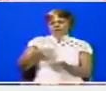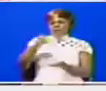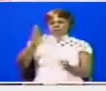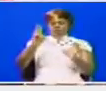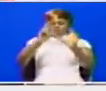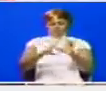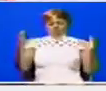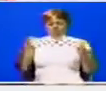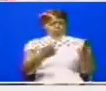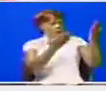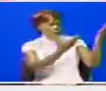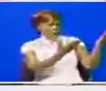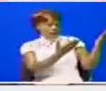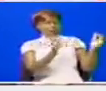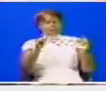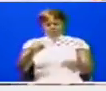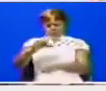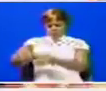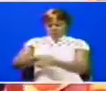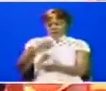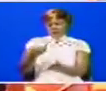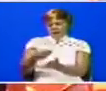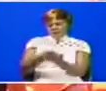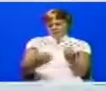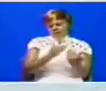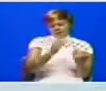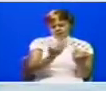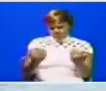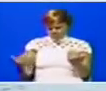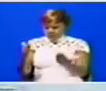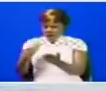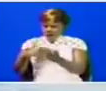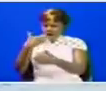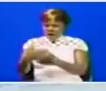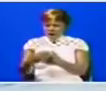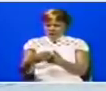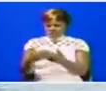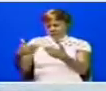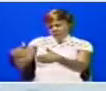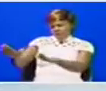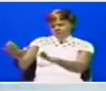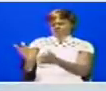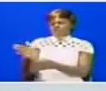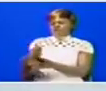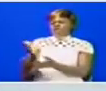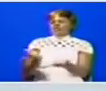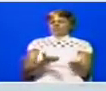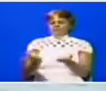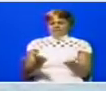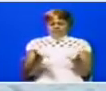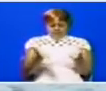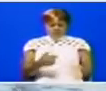join such groups so that they are able to get money to take care of their children. Baada ya kuwasu uvuvi na biashara ya samaki,